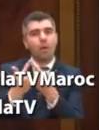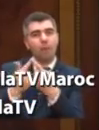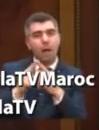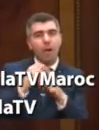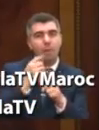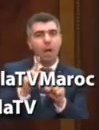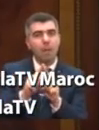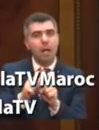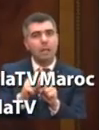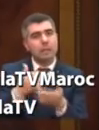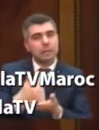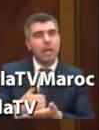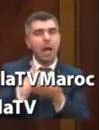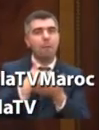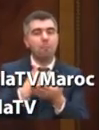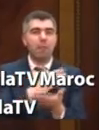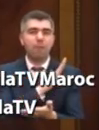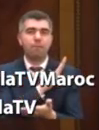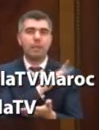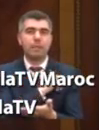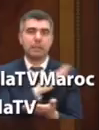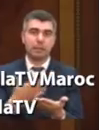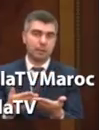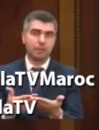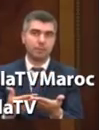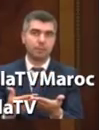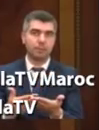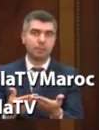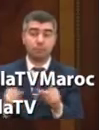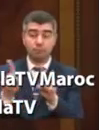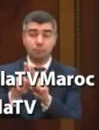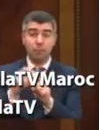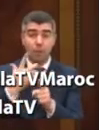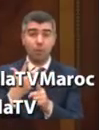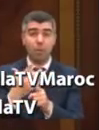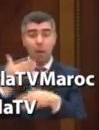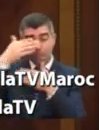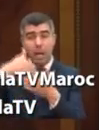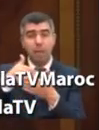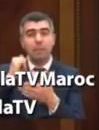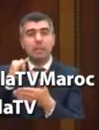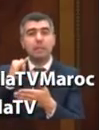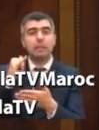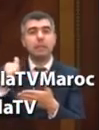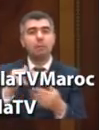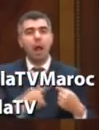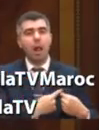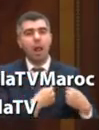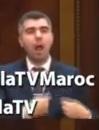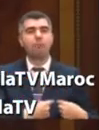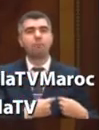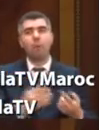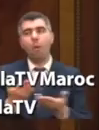المواقف. ففلسطين قضيتنا جميعاً، وقد اعتنقناها كمغاربة على الدوام، ولا زلنا